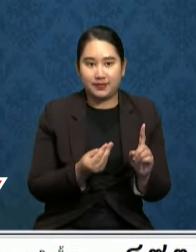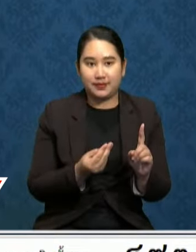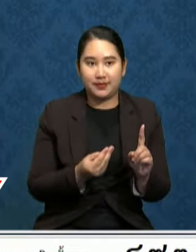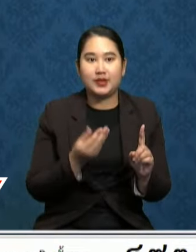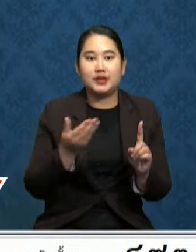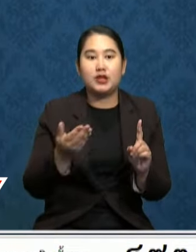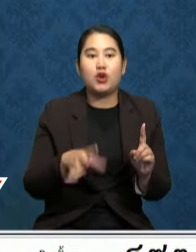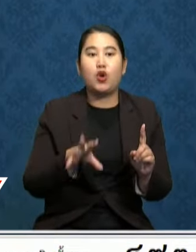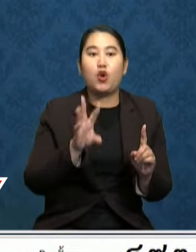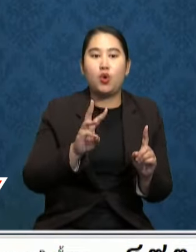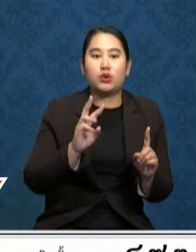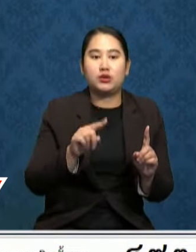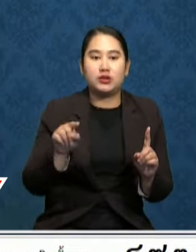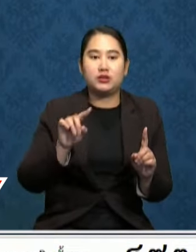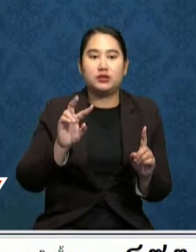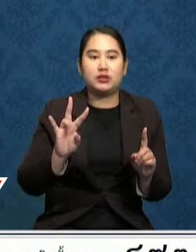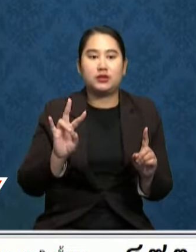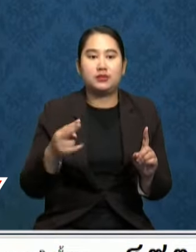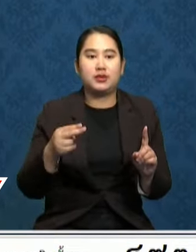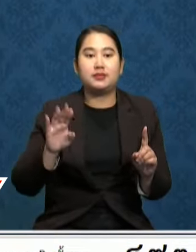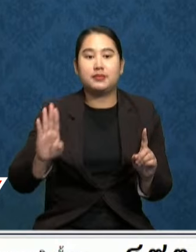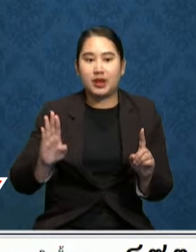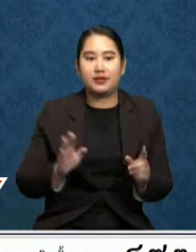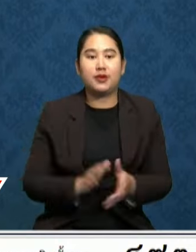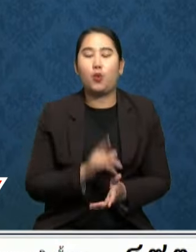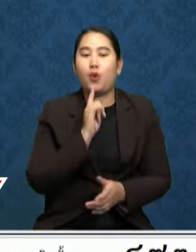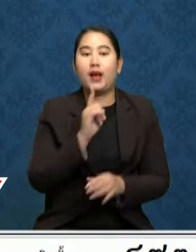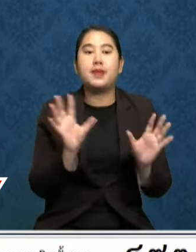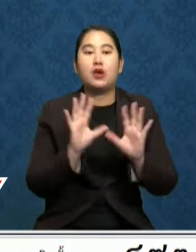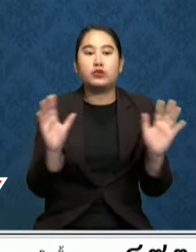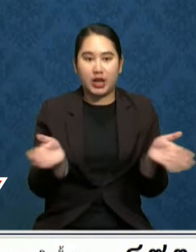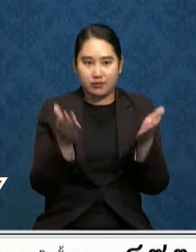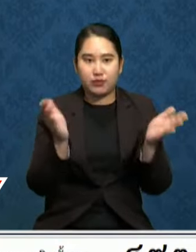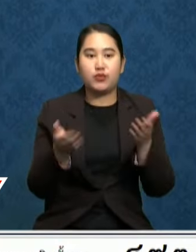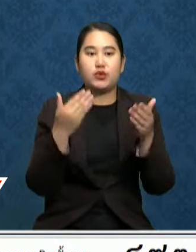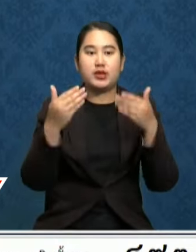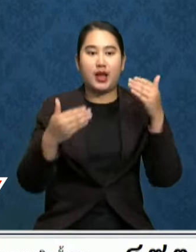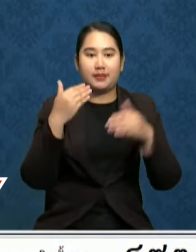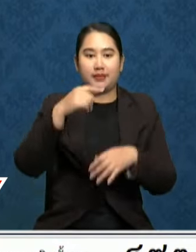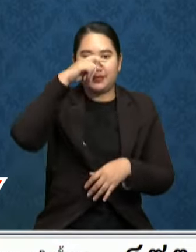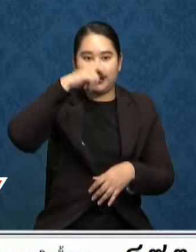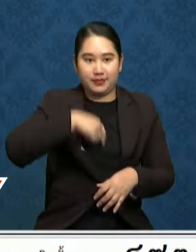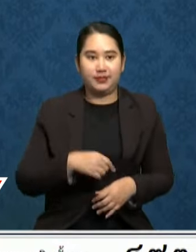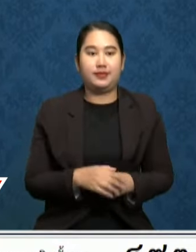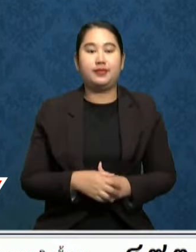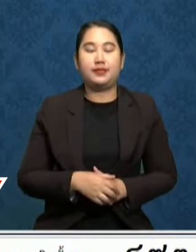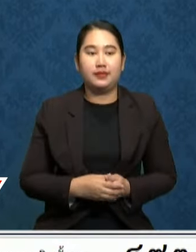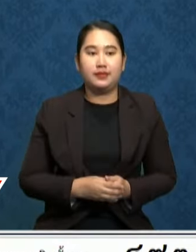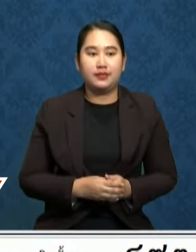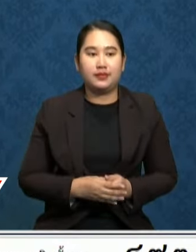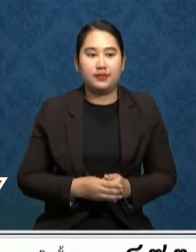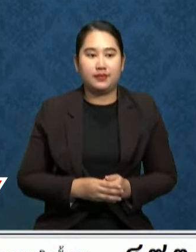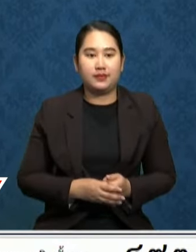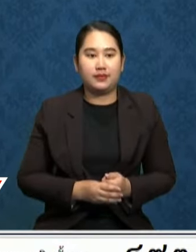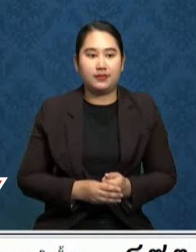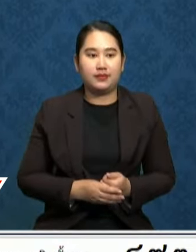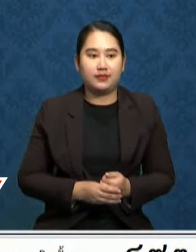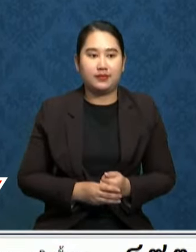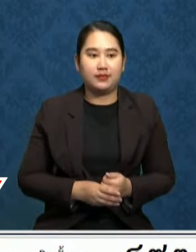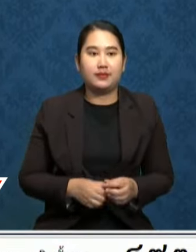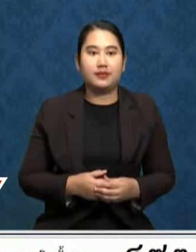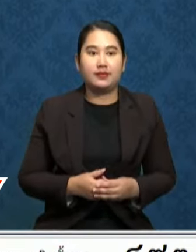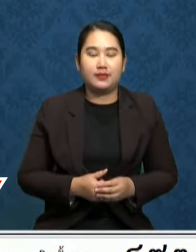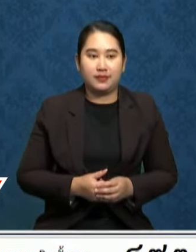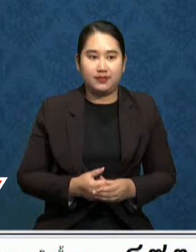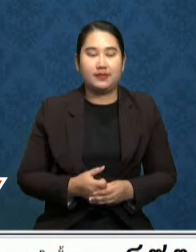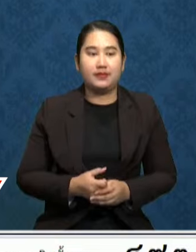6-7 มืนบาทครับอันนี้ไมว่ากันครั สนับสนุนกิจการไทยใช้บัชีนัวกรรมไทยครับและนี่เป็นโครงก